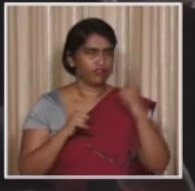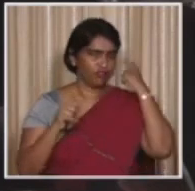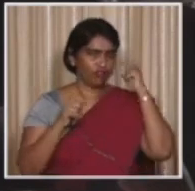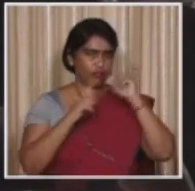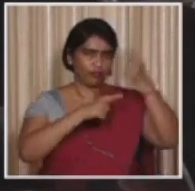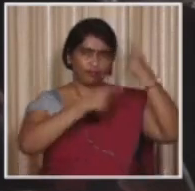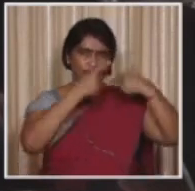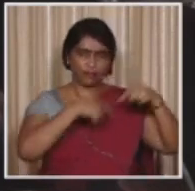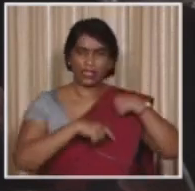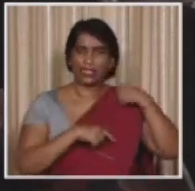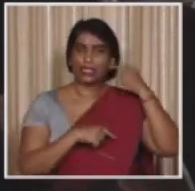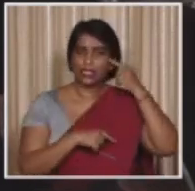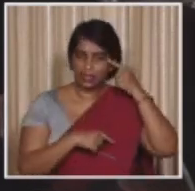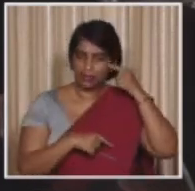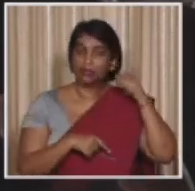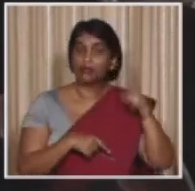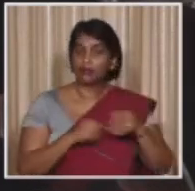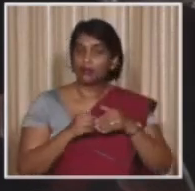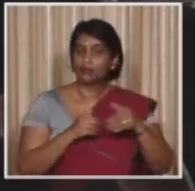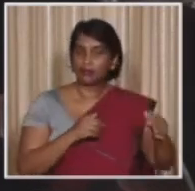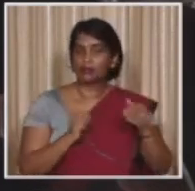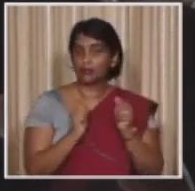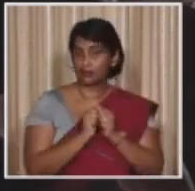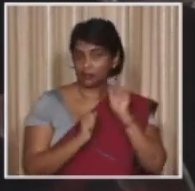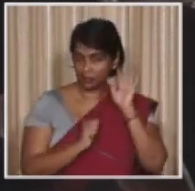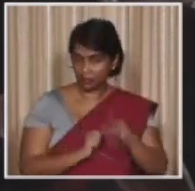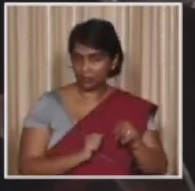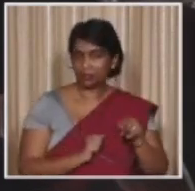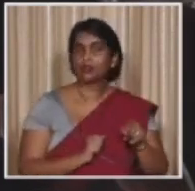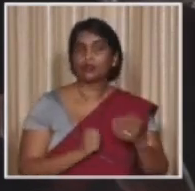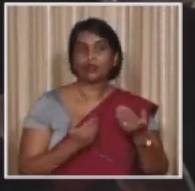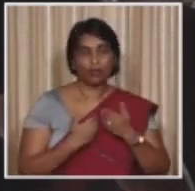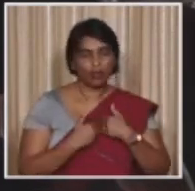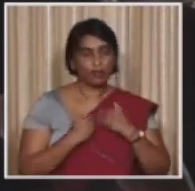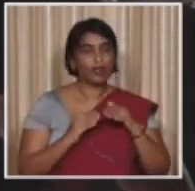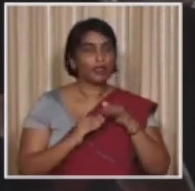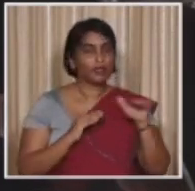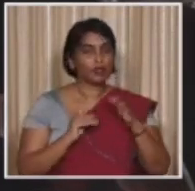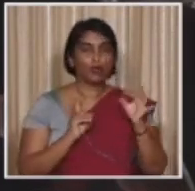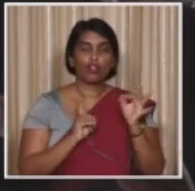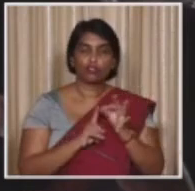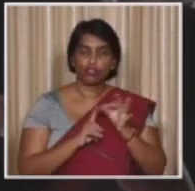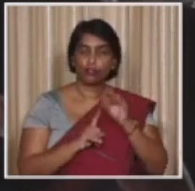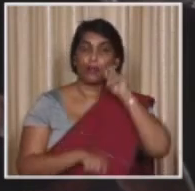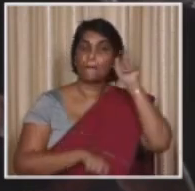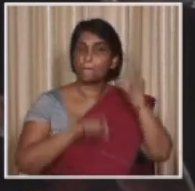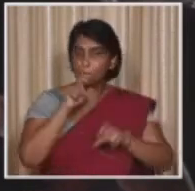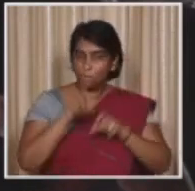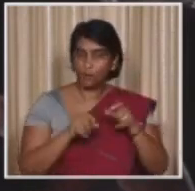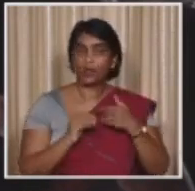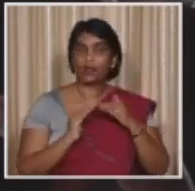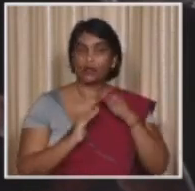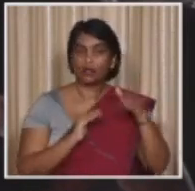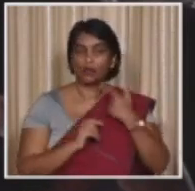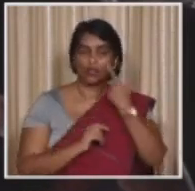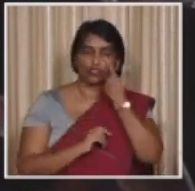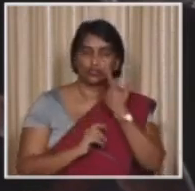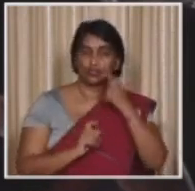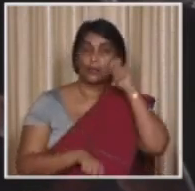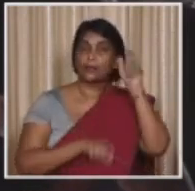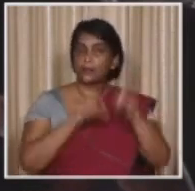හිතුවට මේ ඇතිවෙලා තියෙන තත්ත්වය තුළ අපේ ගම්වල ඉන්න දුප්පත් මිනිස්සු, අපේ ගම්වල ඉන්න අහිංසක